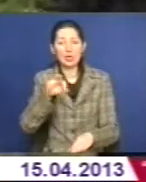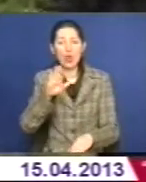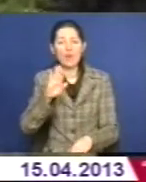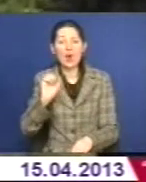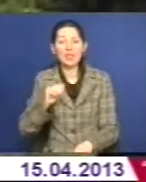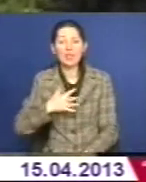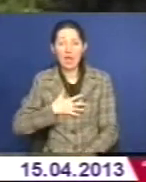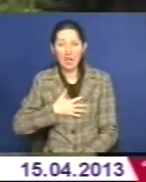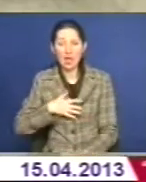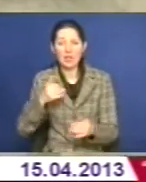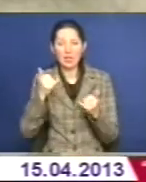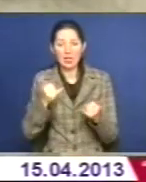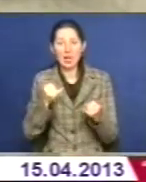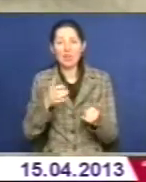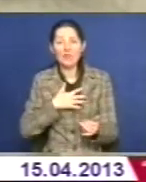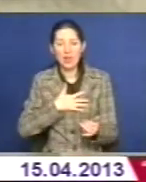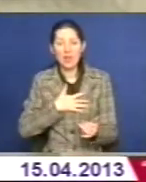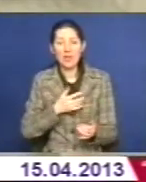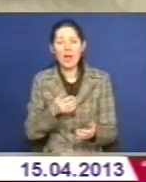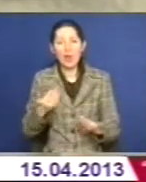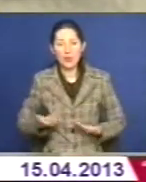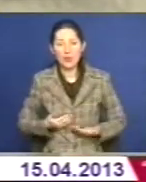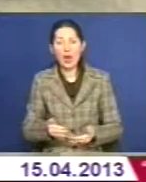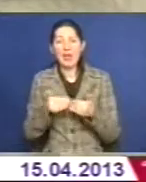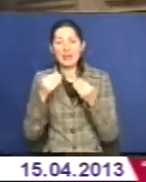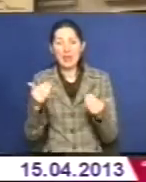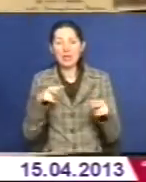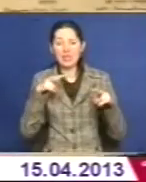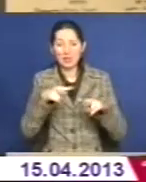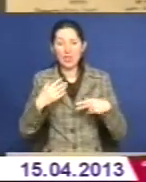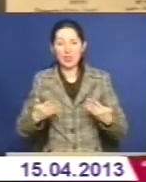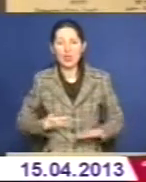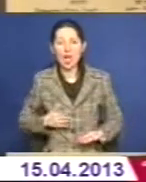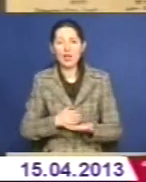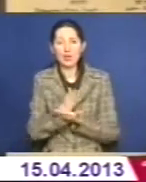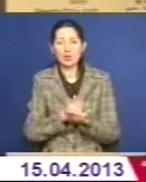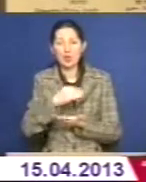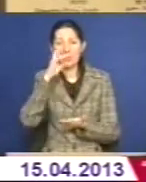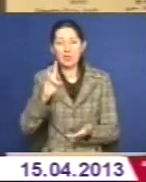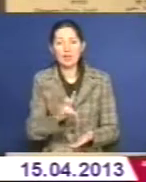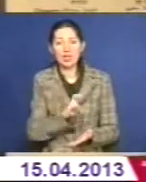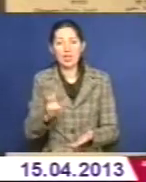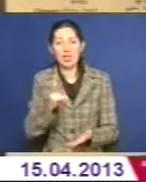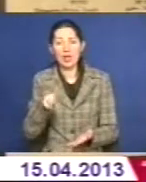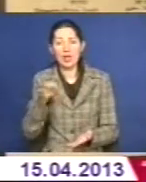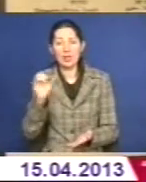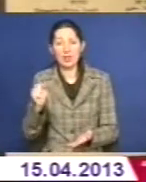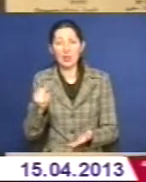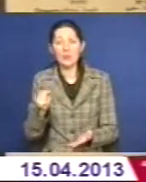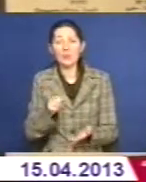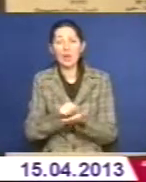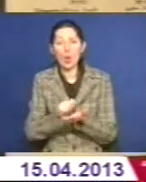сьогодні проживає найбільше свідків життя і служіння отця Кадила. Матеріали кримінальної справи отця Василя Шевчука